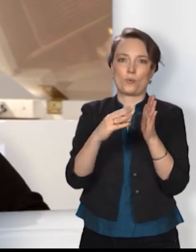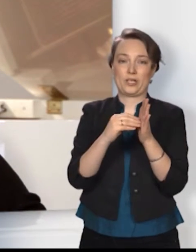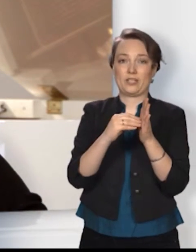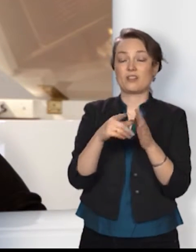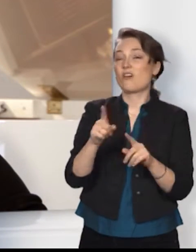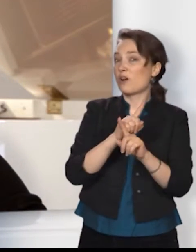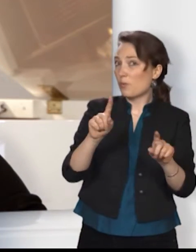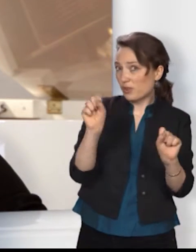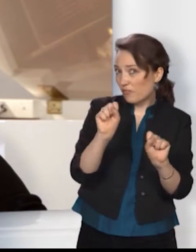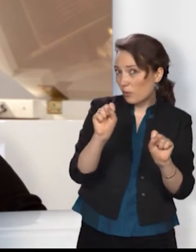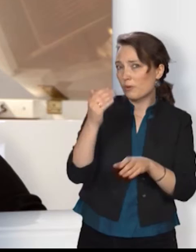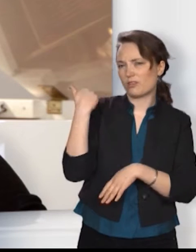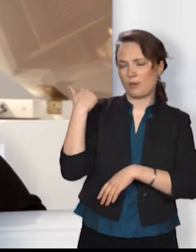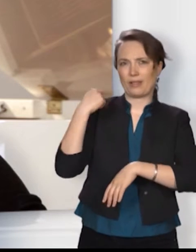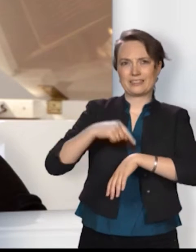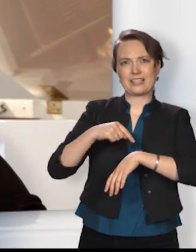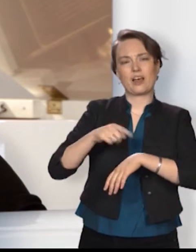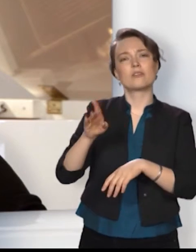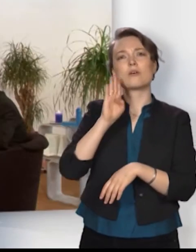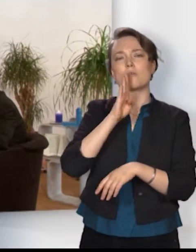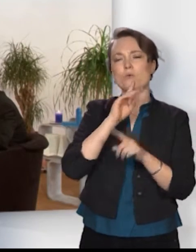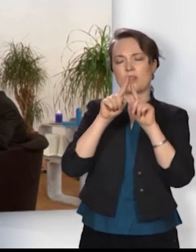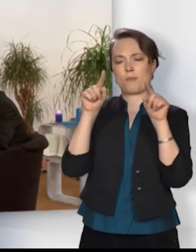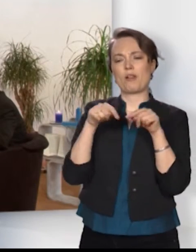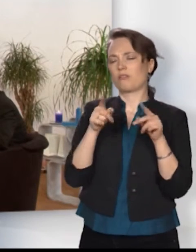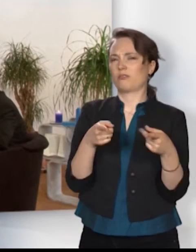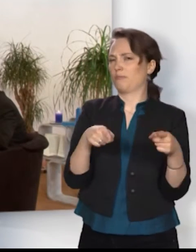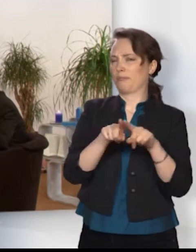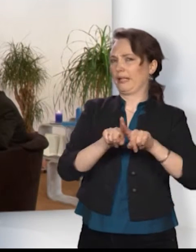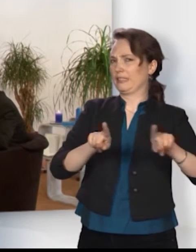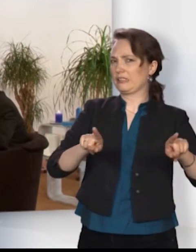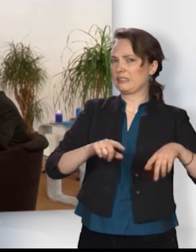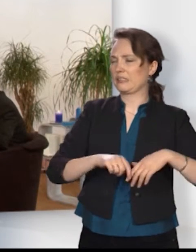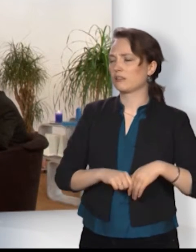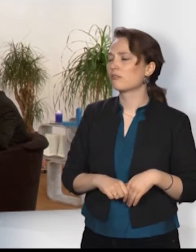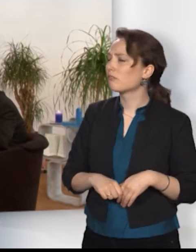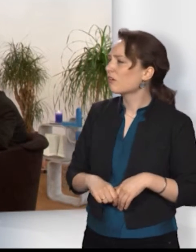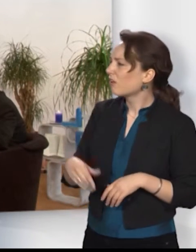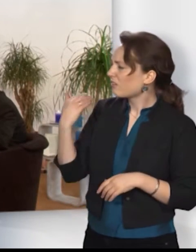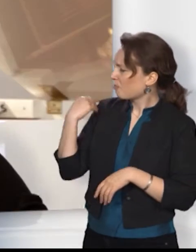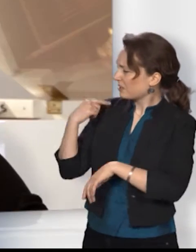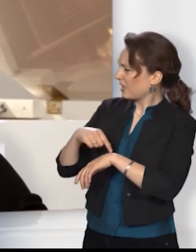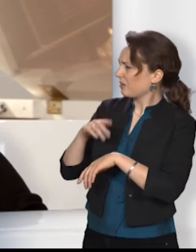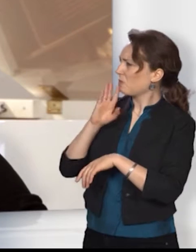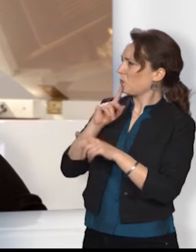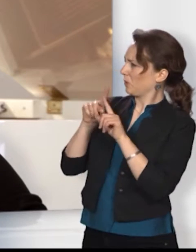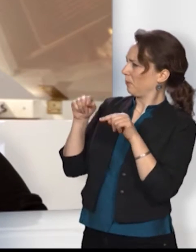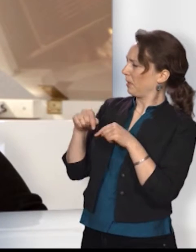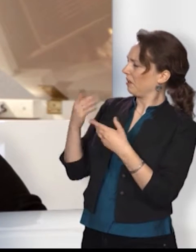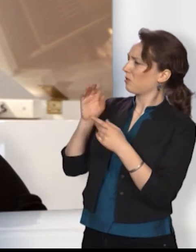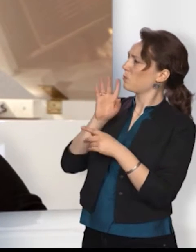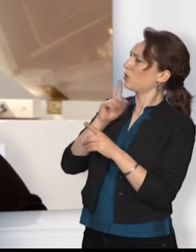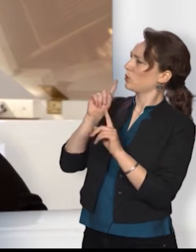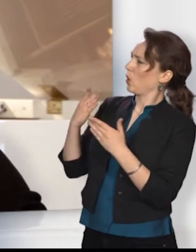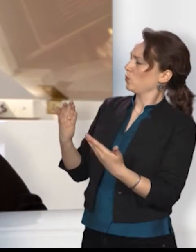mit dem Mutterbild der damaligen Zeit nicht übereingestimmt hat. Was war das Mutterbild der damaligen Zeit? Ja, Söhne zu produzieren für